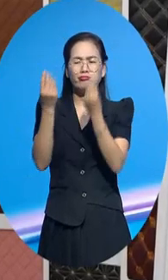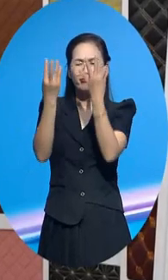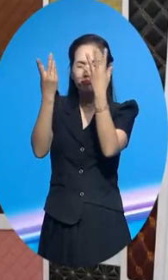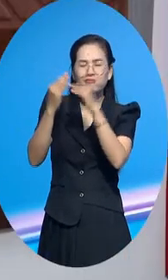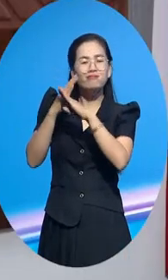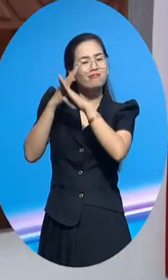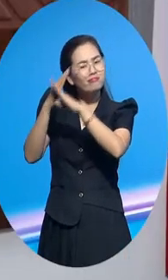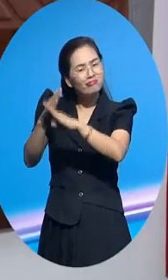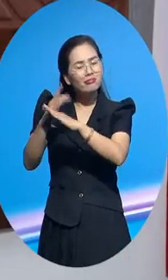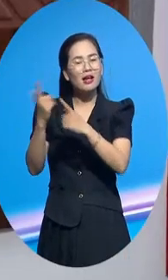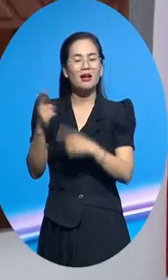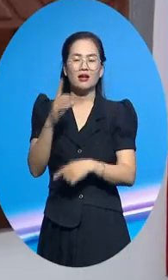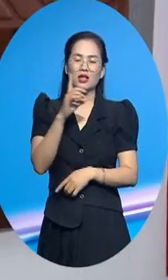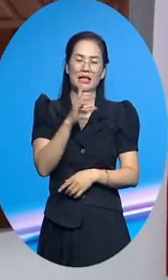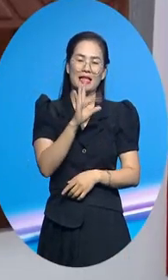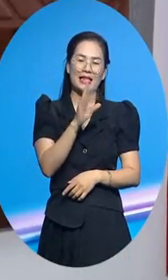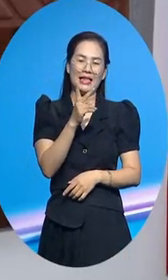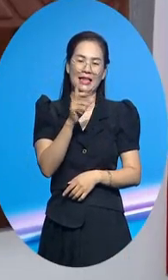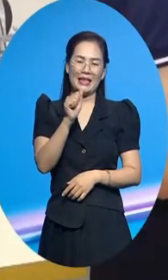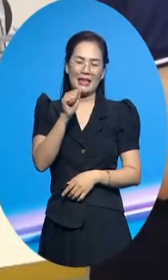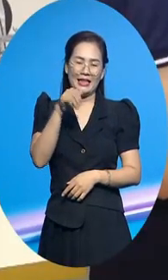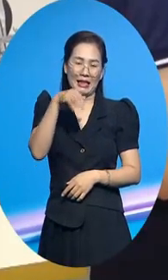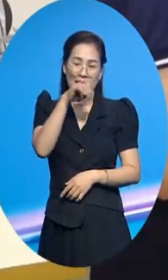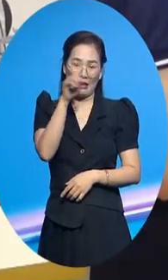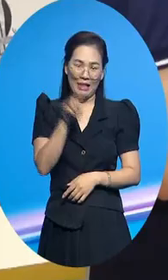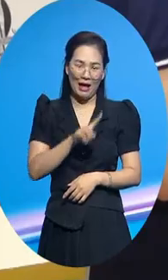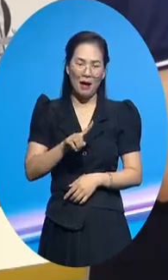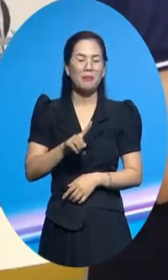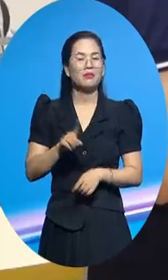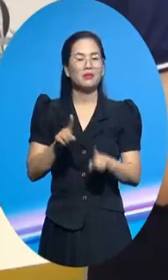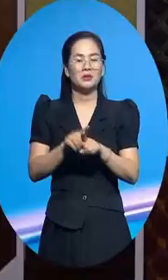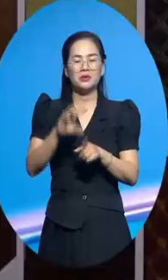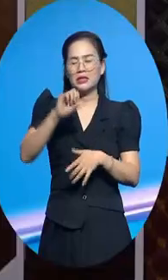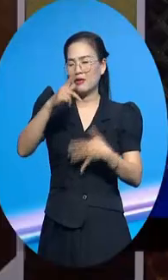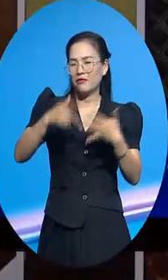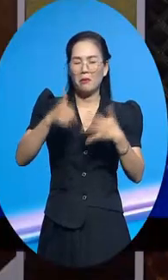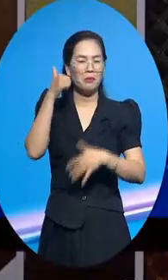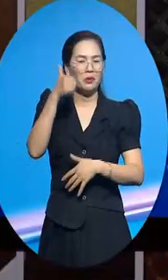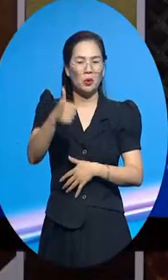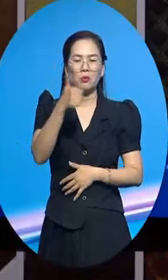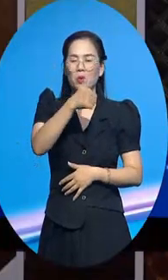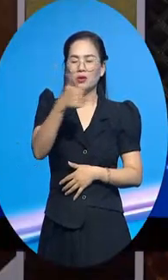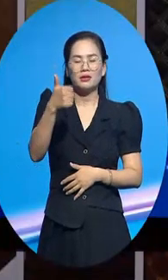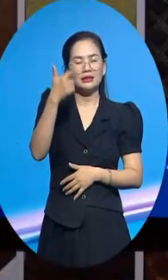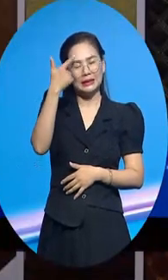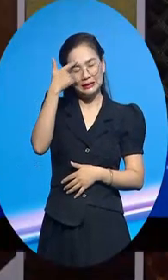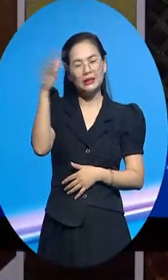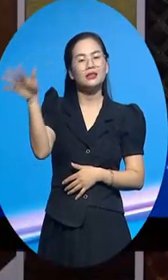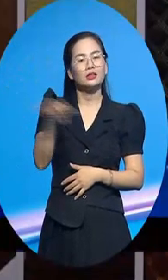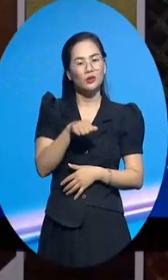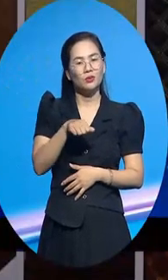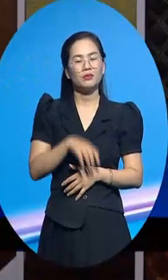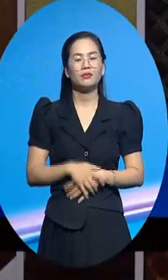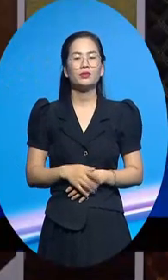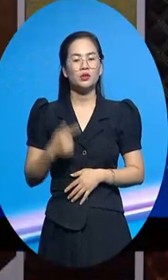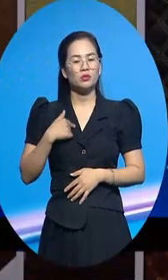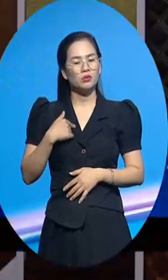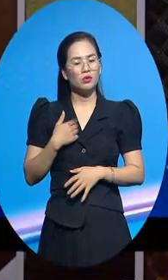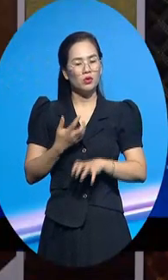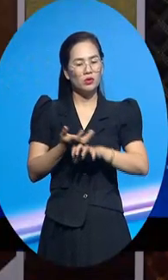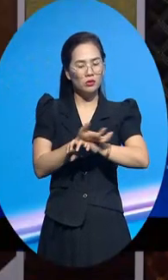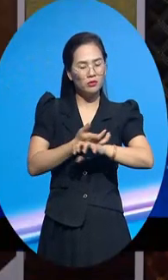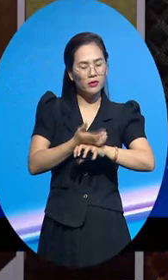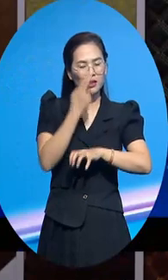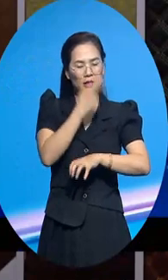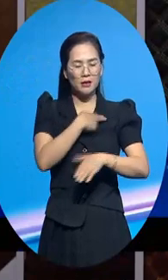định chỗ đứng trên thị trường thảm da nói riêng và nội thất ô tô nói chung. Trong thời gian tới, ngoài phát triển thị trường trong nước, công ty